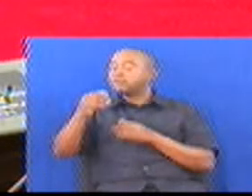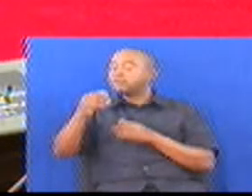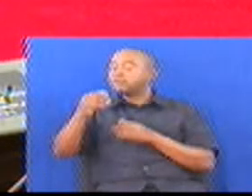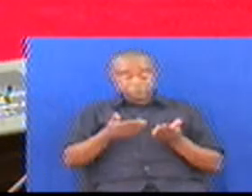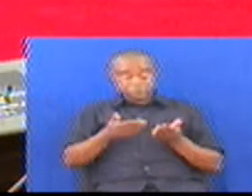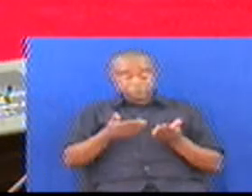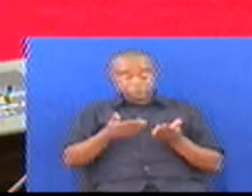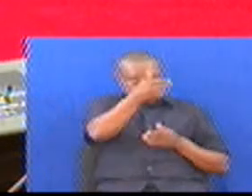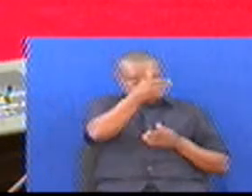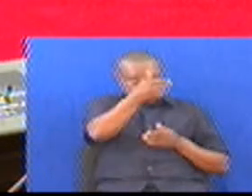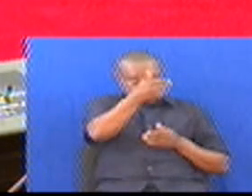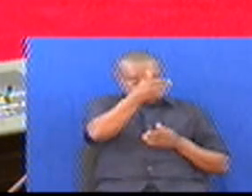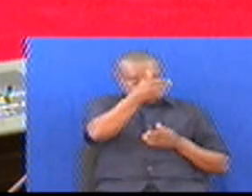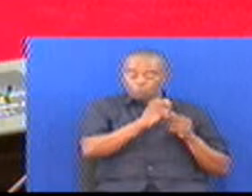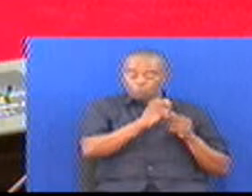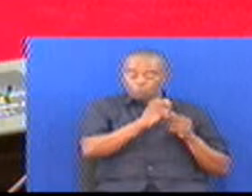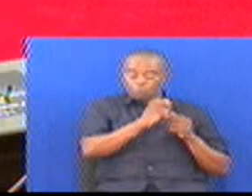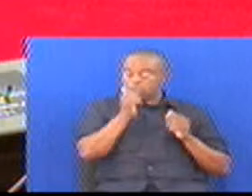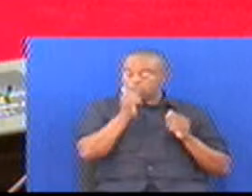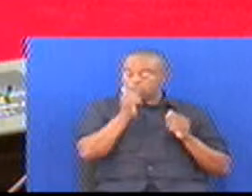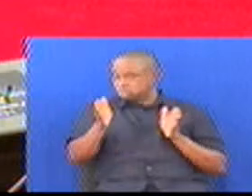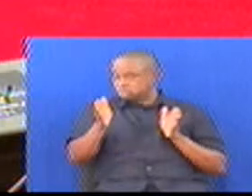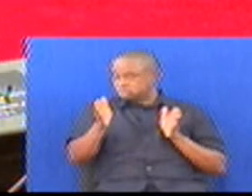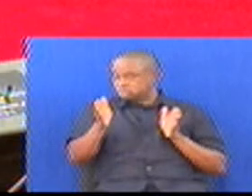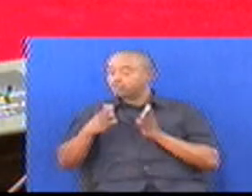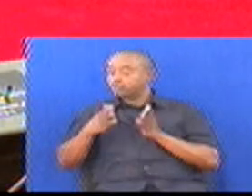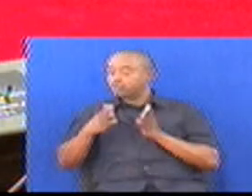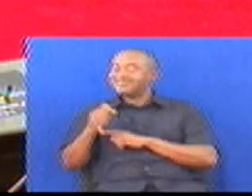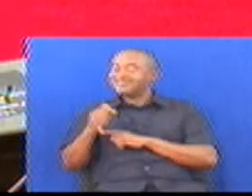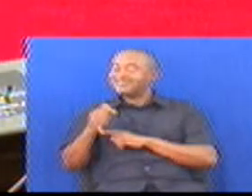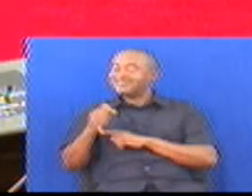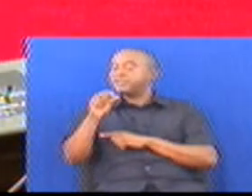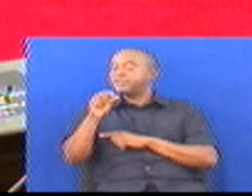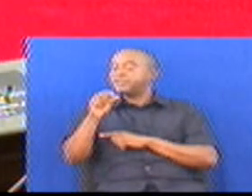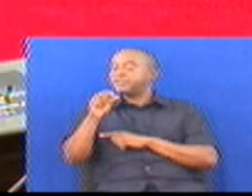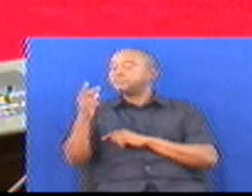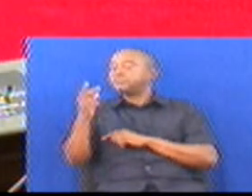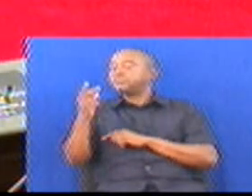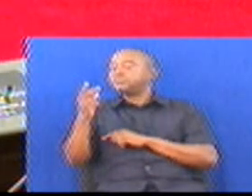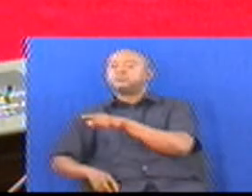Aprili 2020 ni shilingi trilioni 2.27.